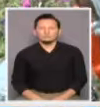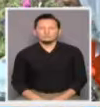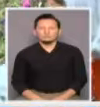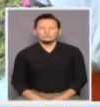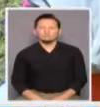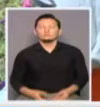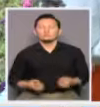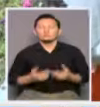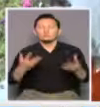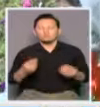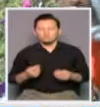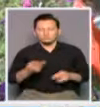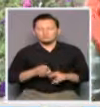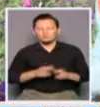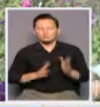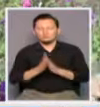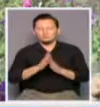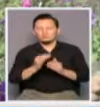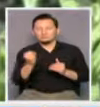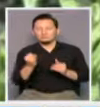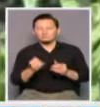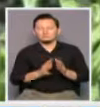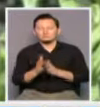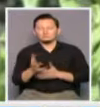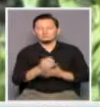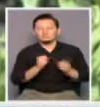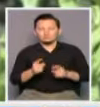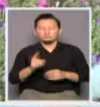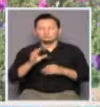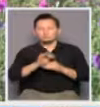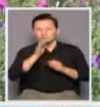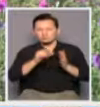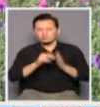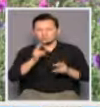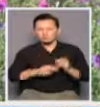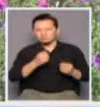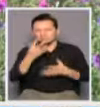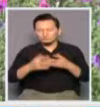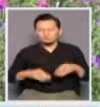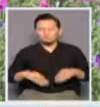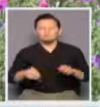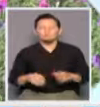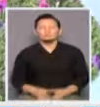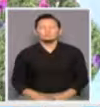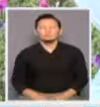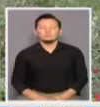Днем мы вырываем сорняки, готовим землю и вечером после шести сажаем цветы.